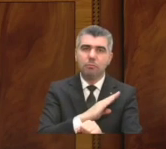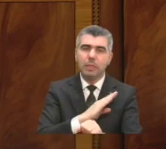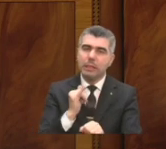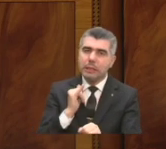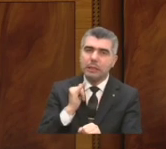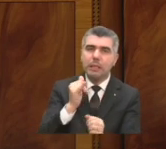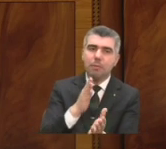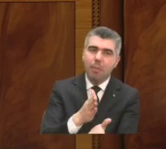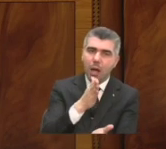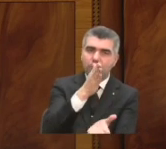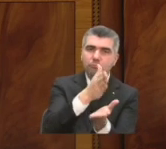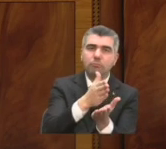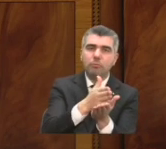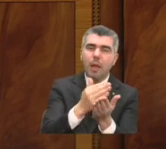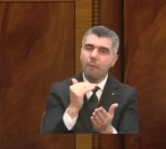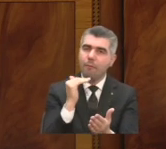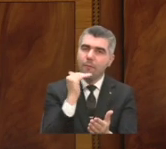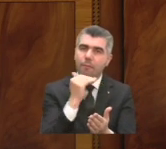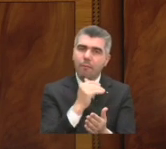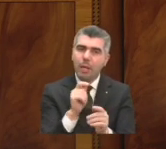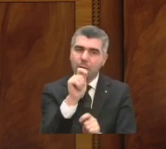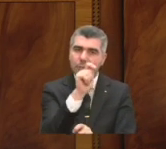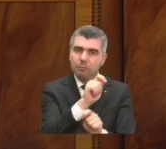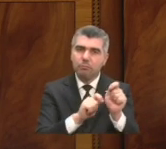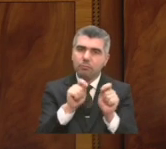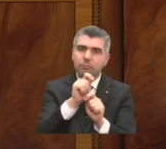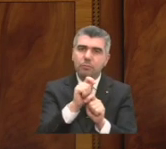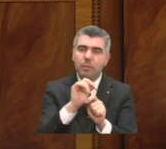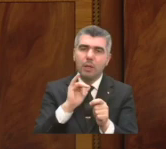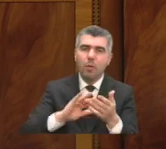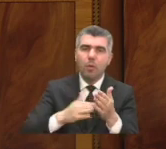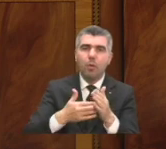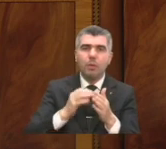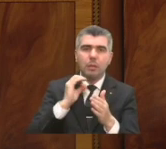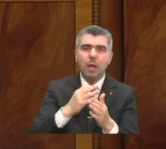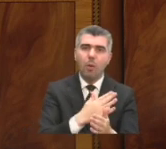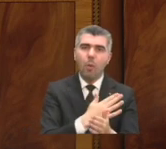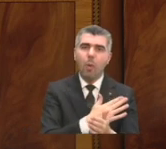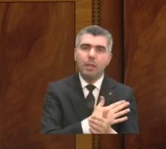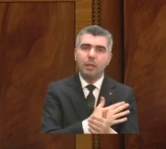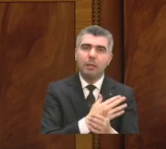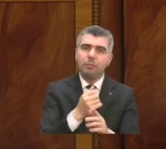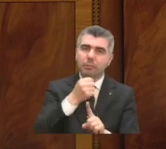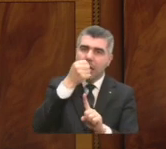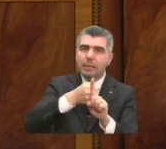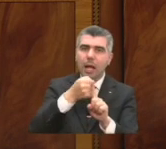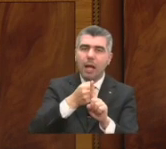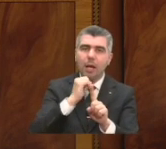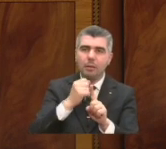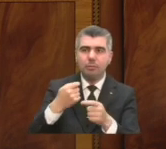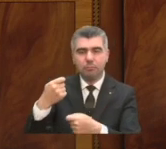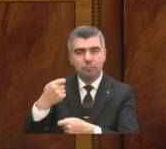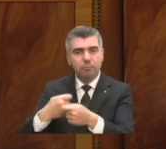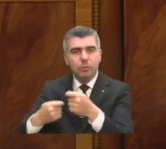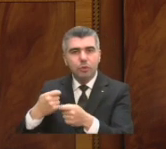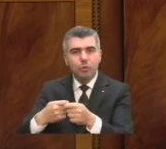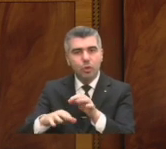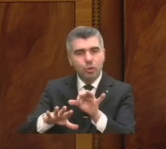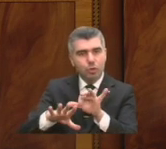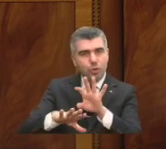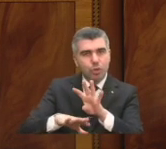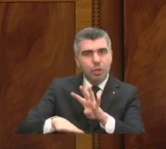قدما في تسريع وإنجاز المسلسل الوطني للتحديث والإصلاح اقتصاديا